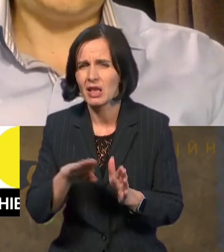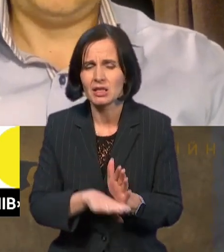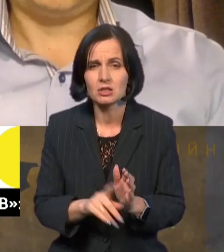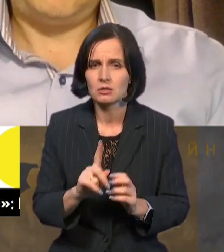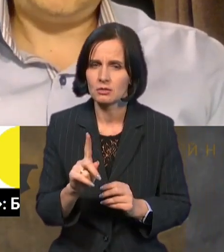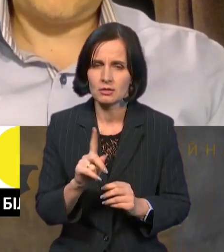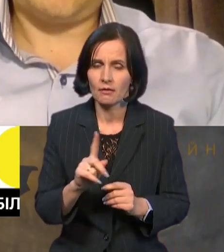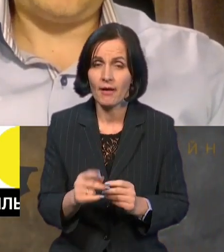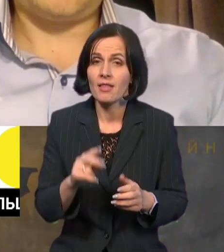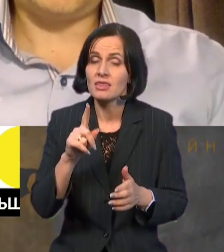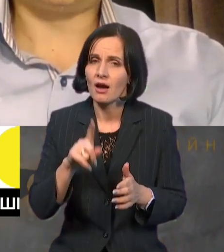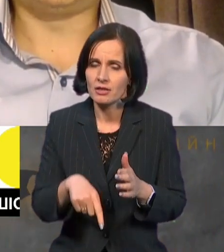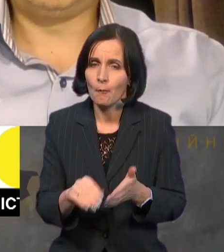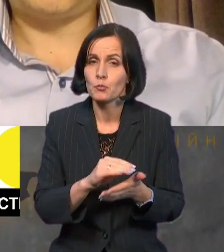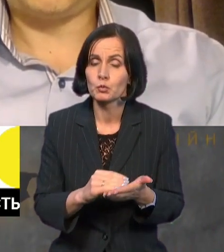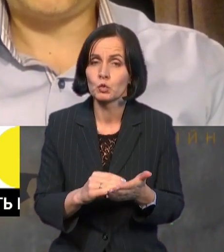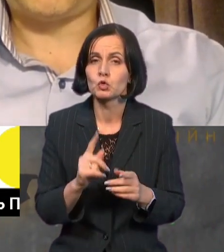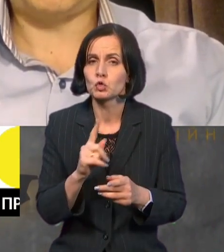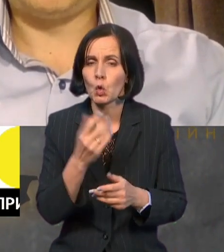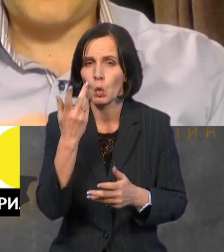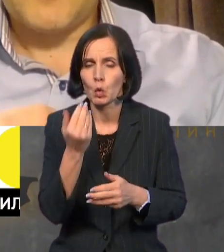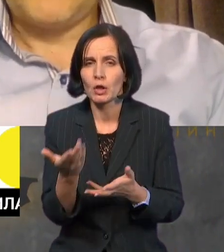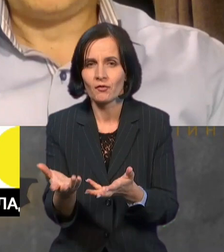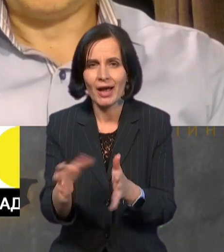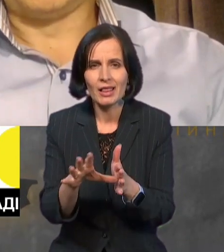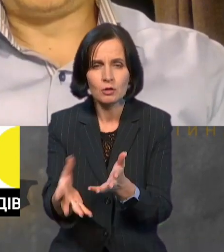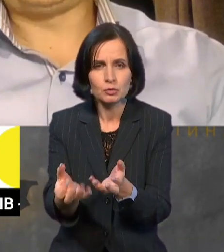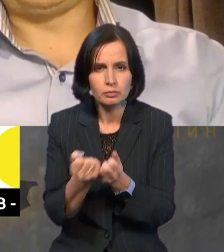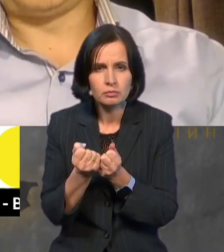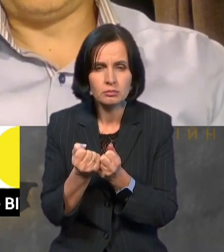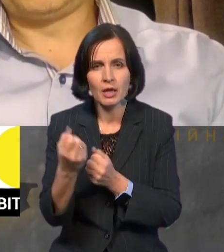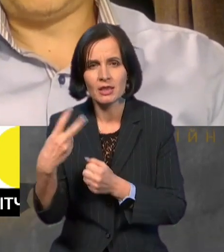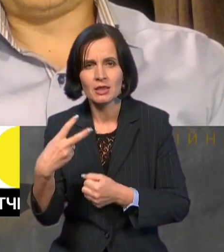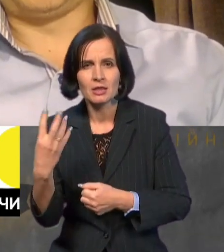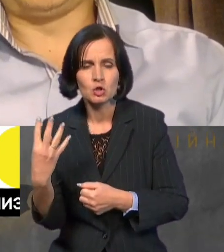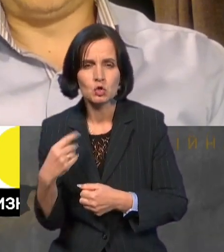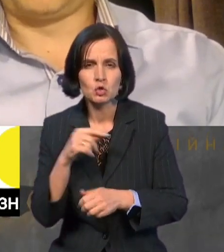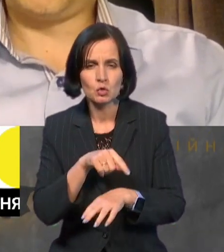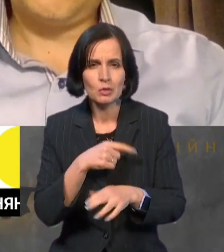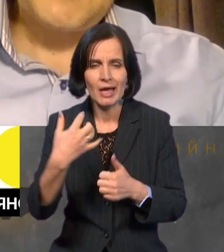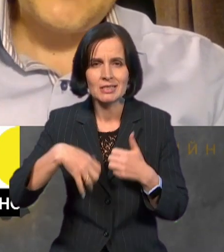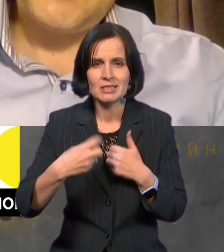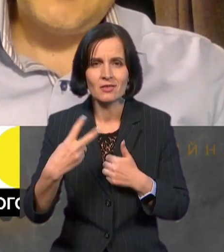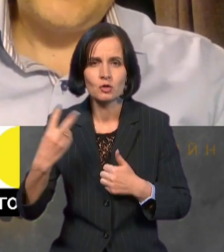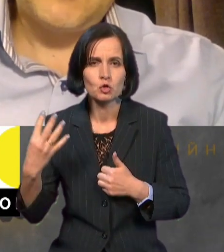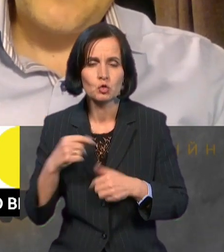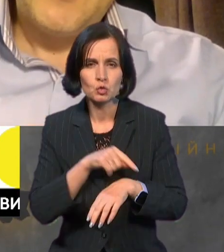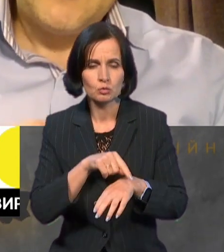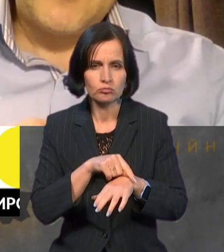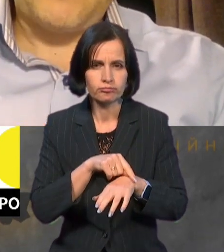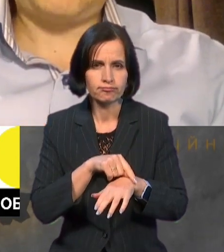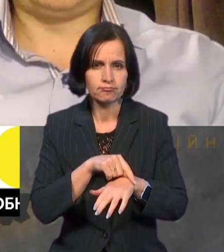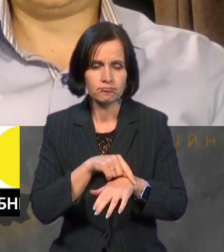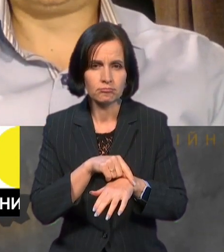Ні, надійність, скажу, повторюсь, те, що коли ви отримаєте електроенергію там 24 години з 24, якщо ви отримуєте її вже там